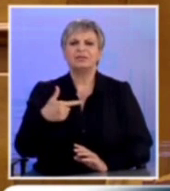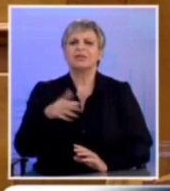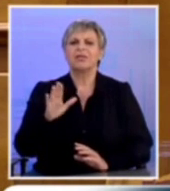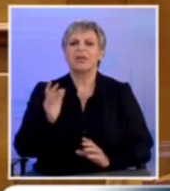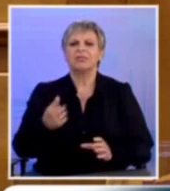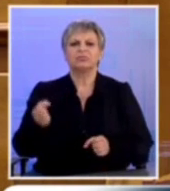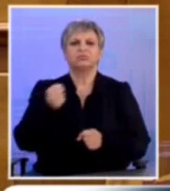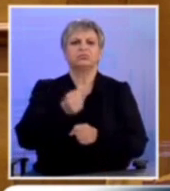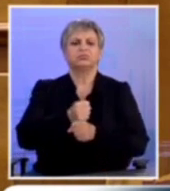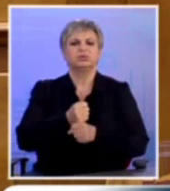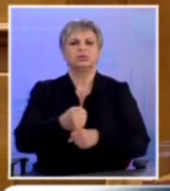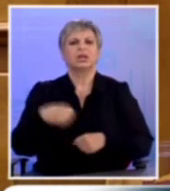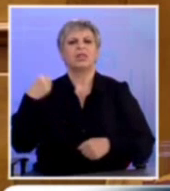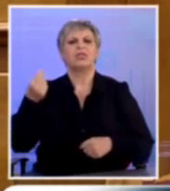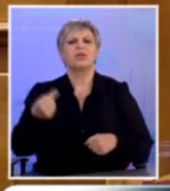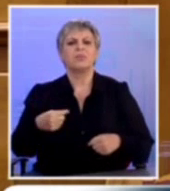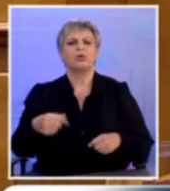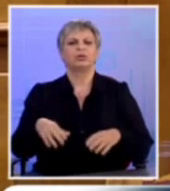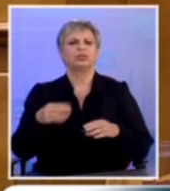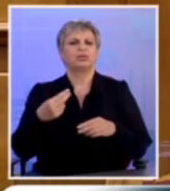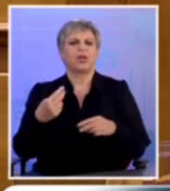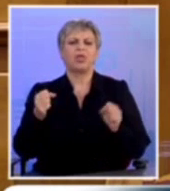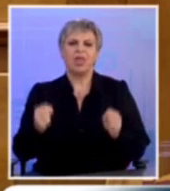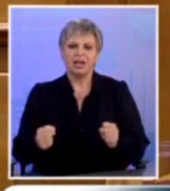δημόσια αξιώματα με μαραγκιασμένες αμαρτίες.